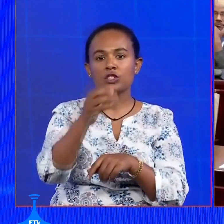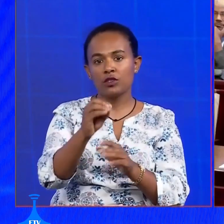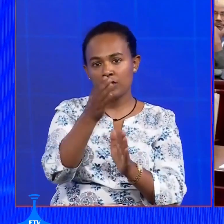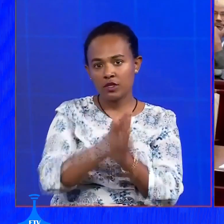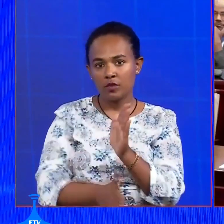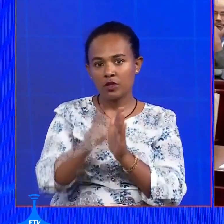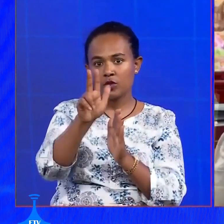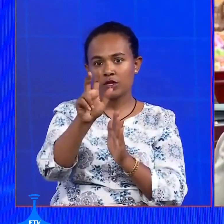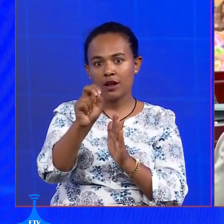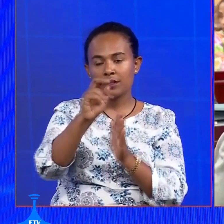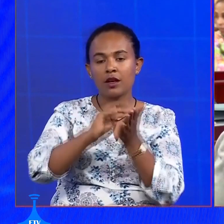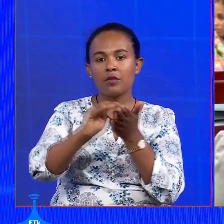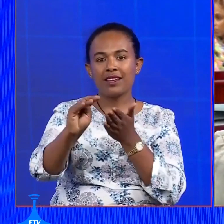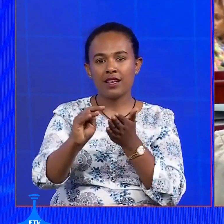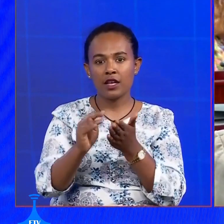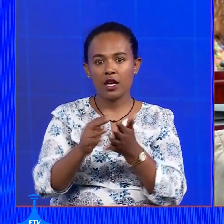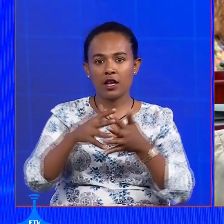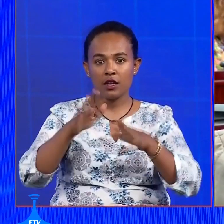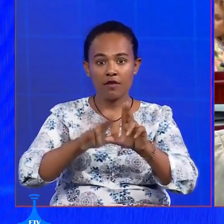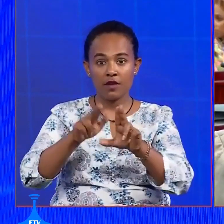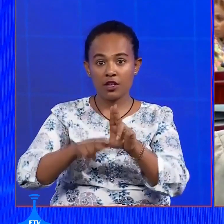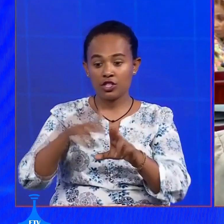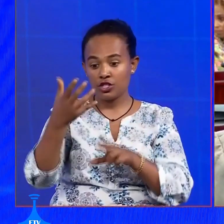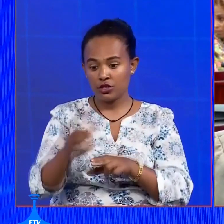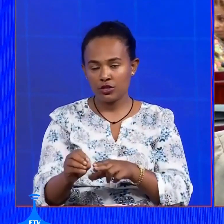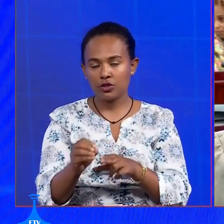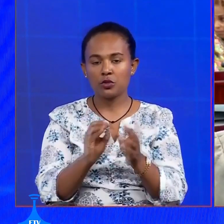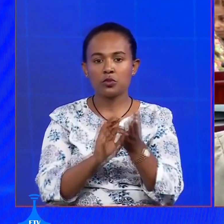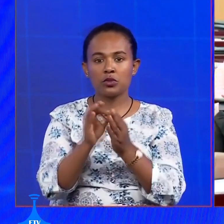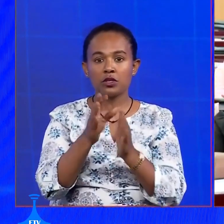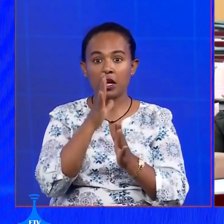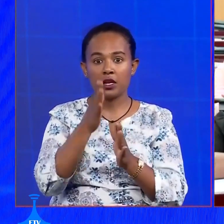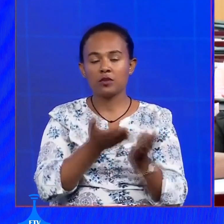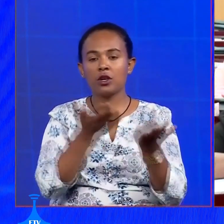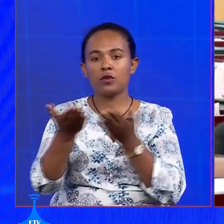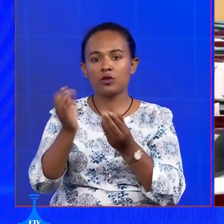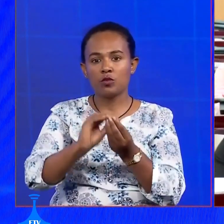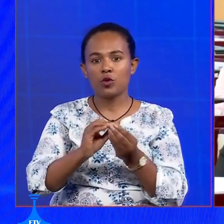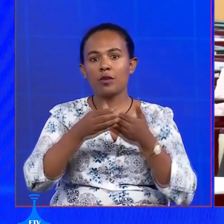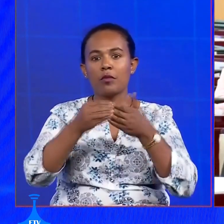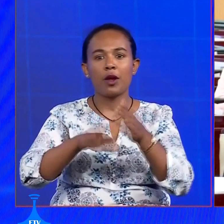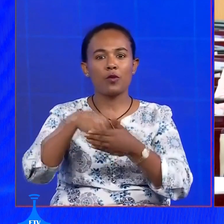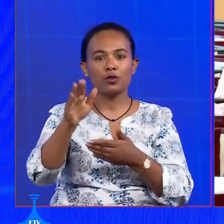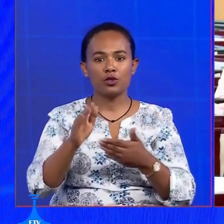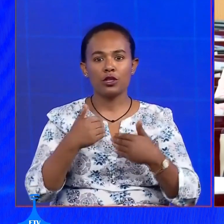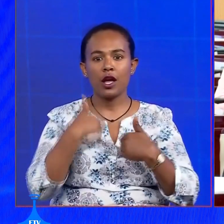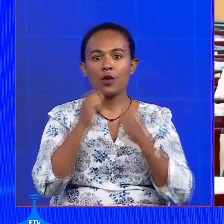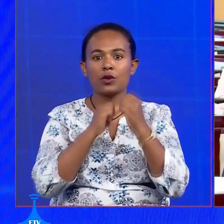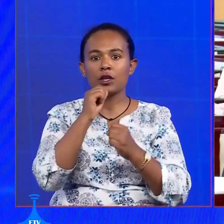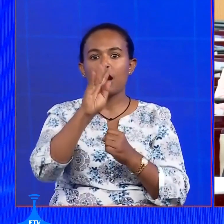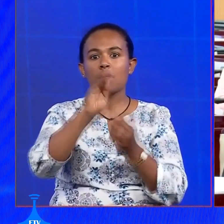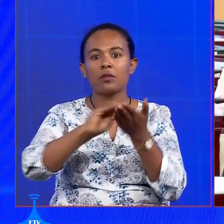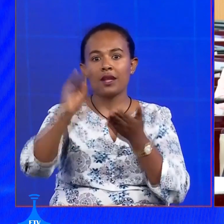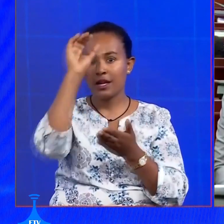የ30 ሚሊዮን ብር የፈርኒቸር ግዢ የዕቃ አይነትና ቁጥር ሳይገለጽ መቅረቡን ጨምሮ ከመመሪያ ውጪ ያለ ውድድር 4 ሚሊዮን ብር